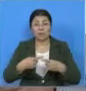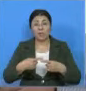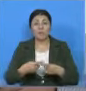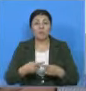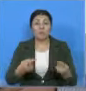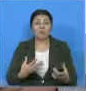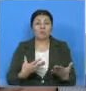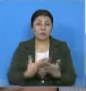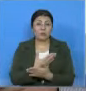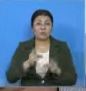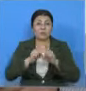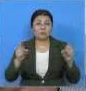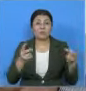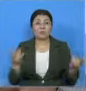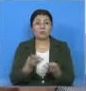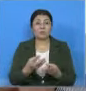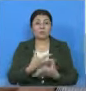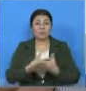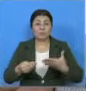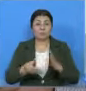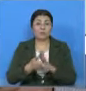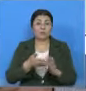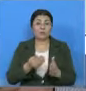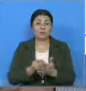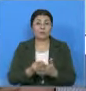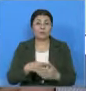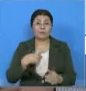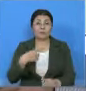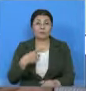По весеннему призыву, если сказать,